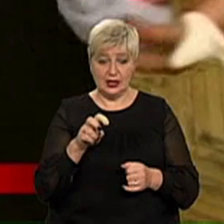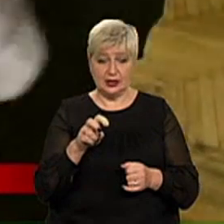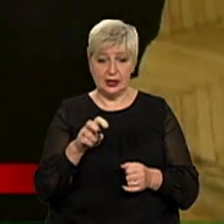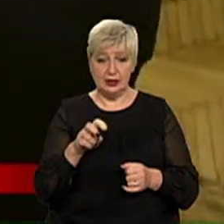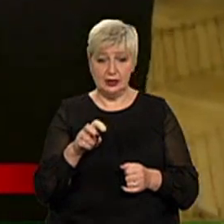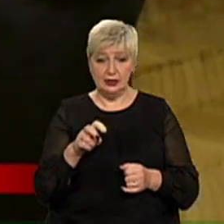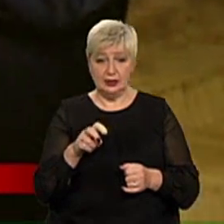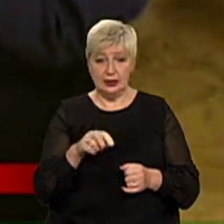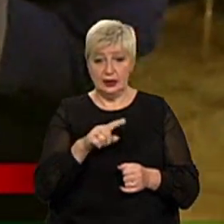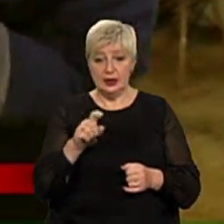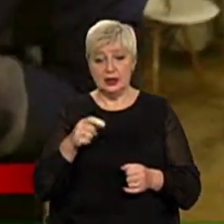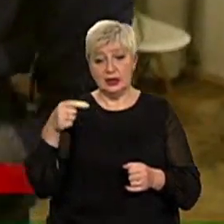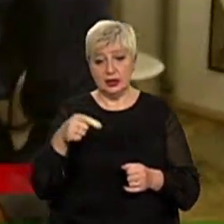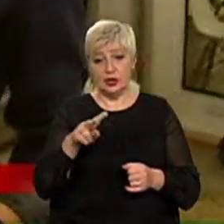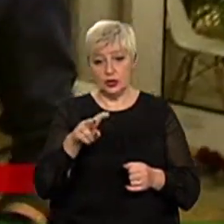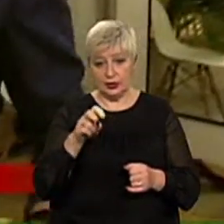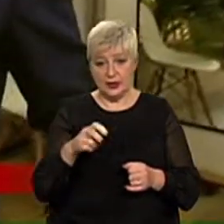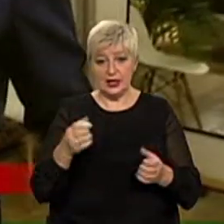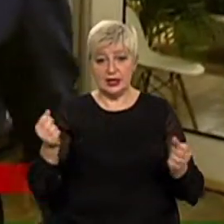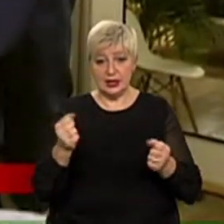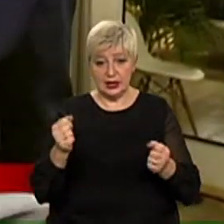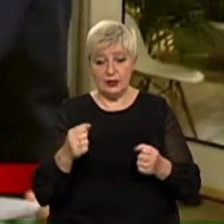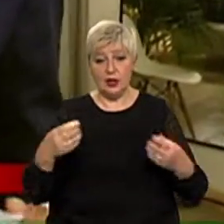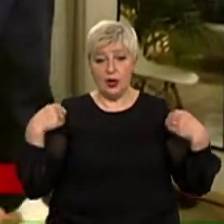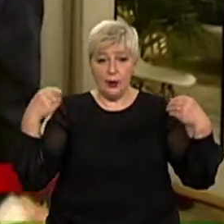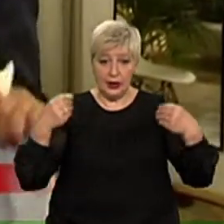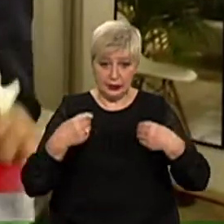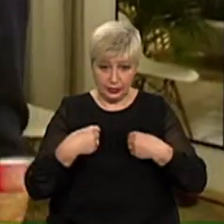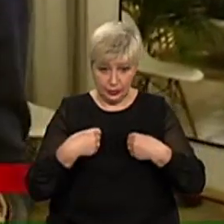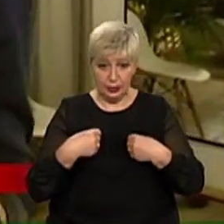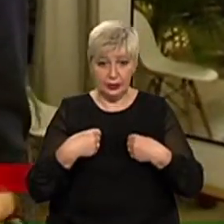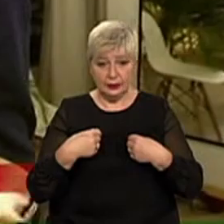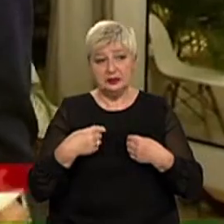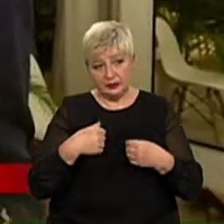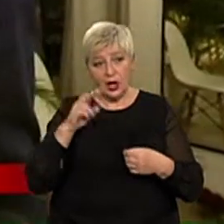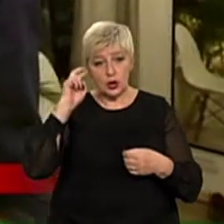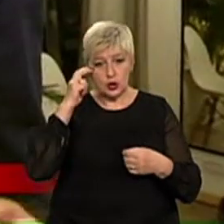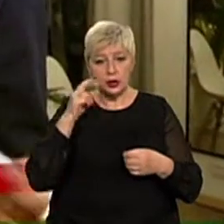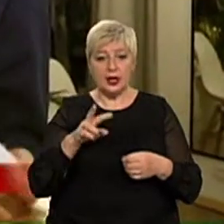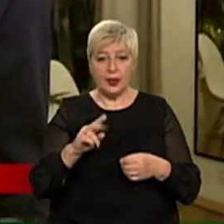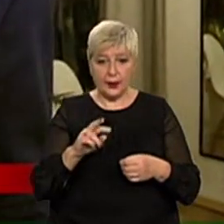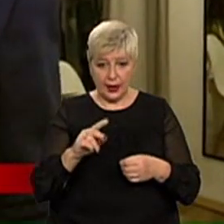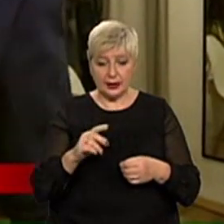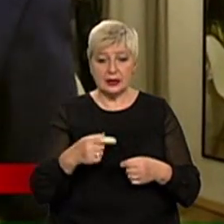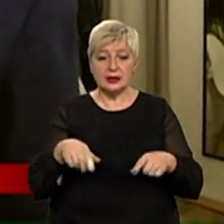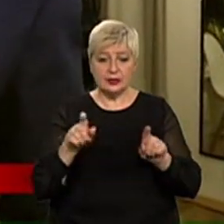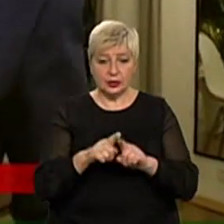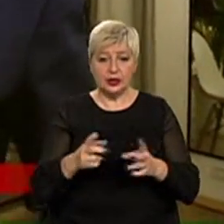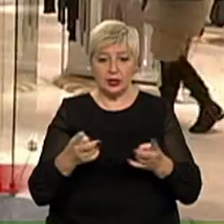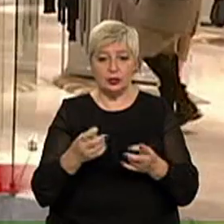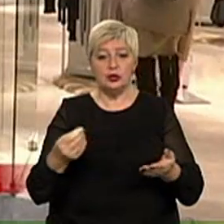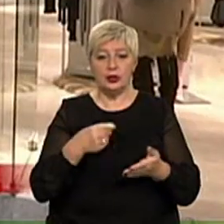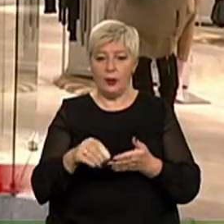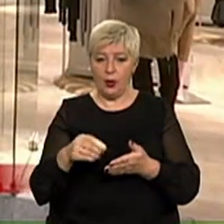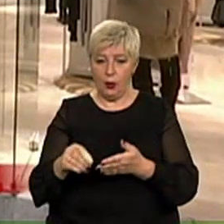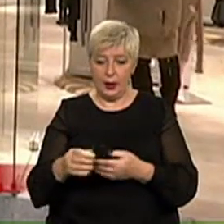принципе, купить за 1200 гривен зимнее пальто, но это еще нужно поискать. Поэтому «Черная пятница» – то время, когда все-таки нужно совершать